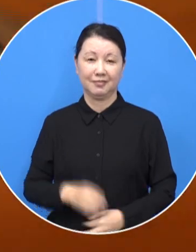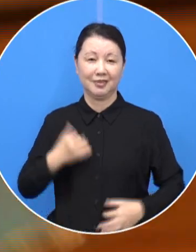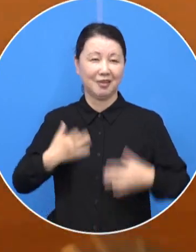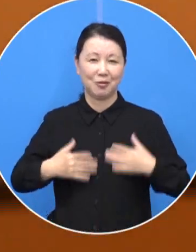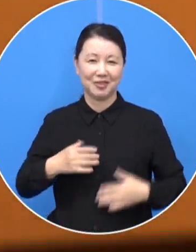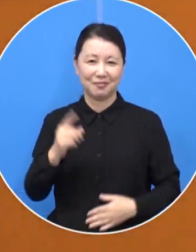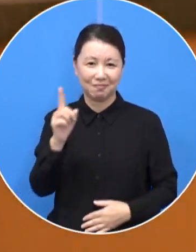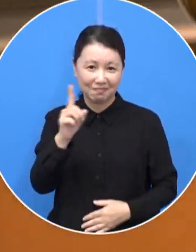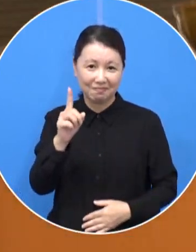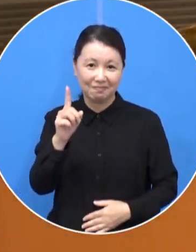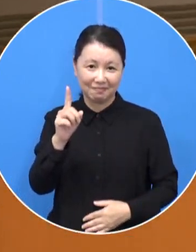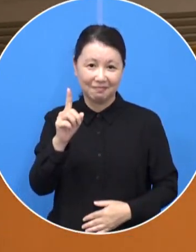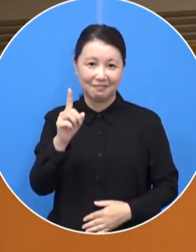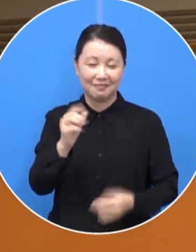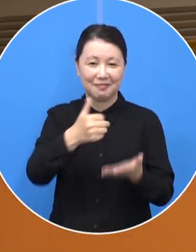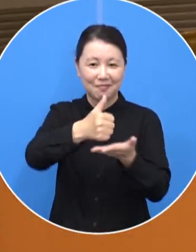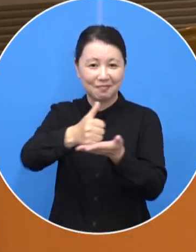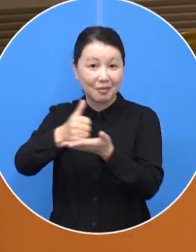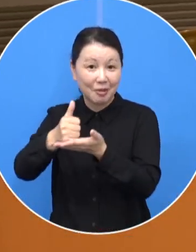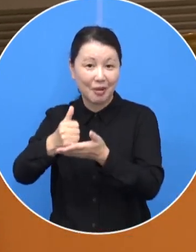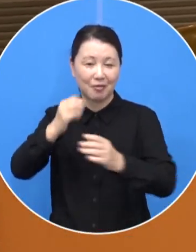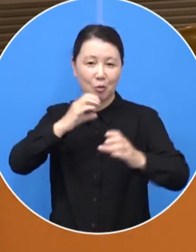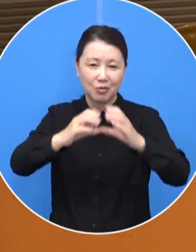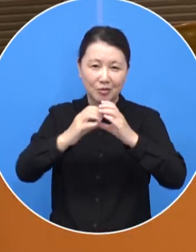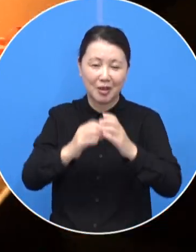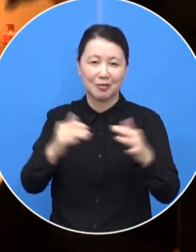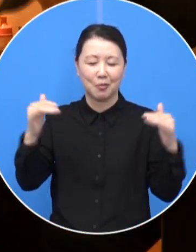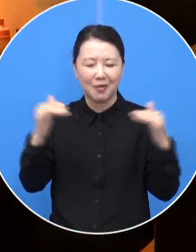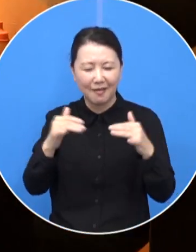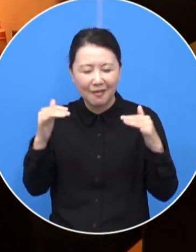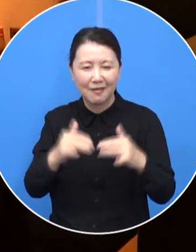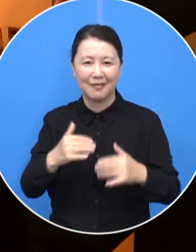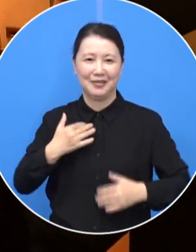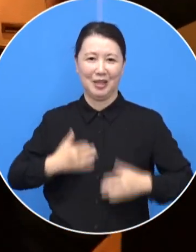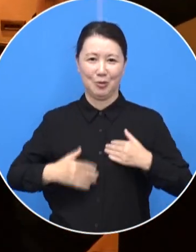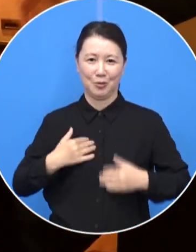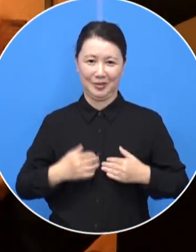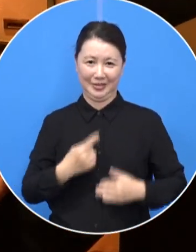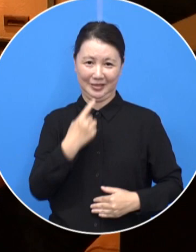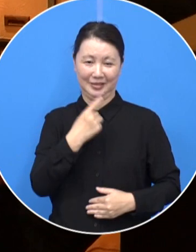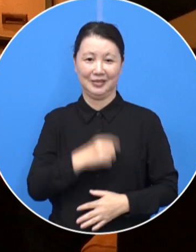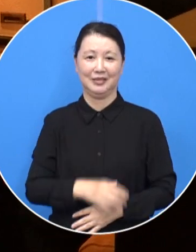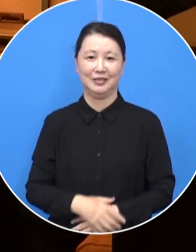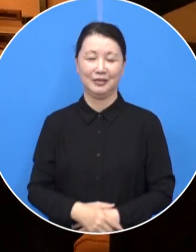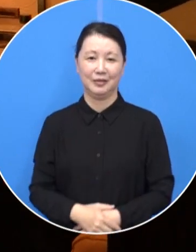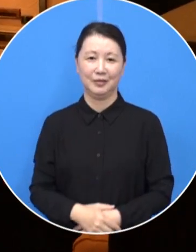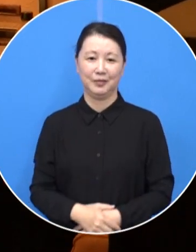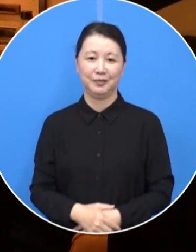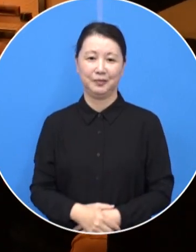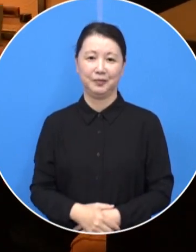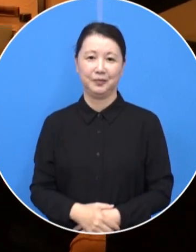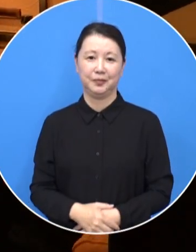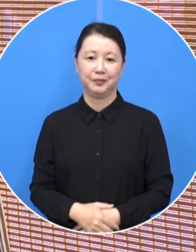一番楽しいはお客様とコミュニケーションとか話することです。